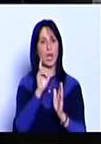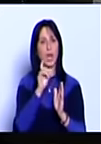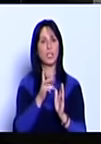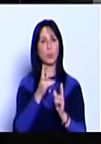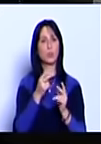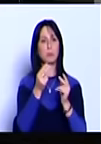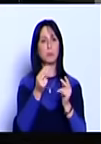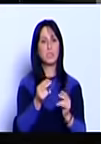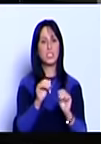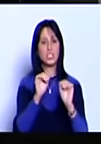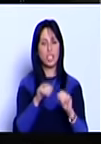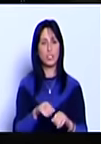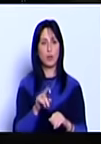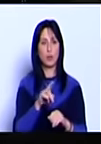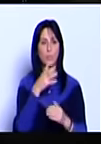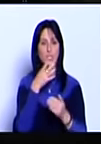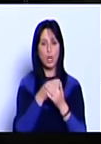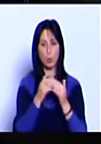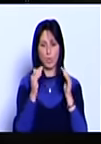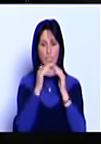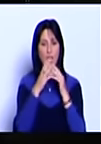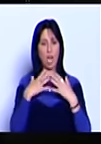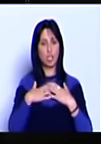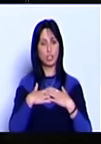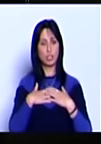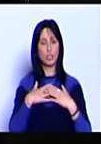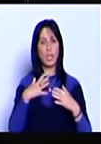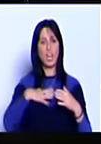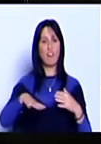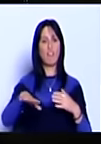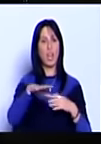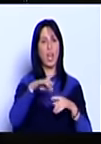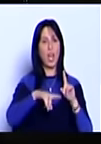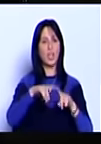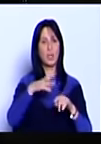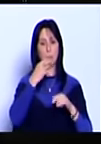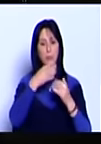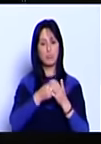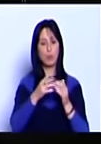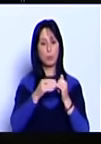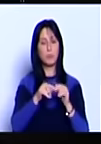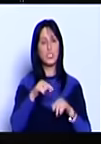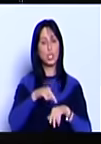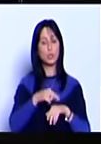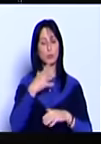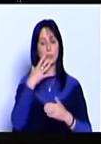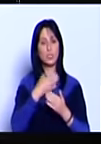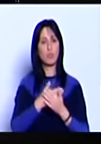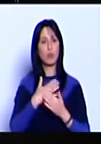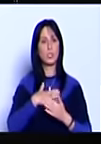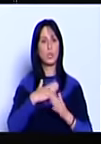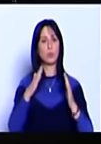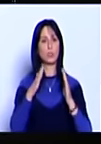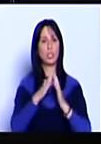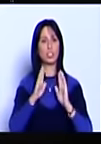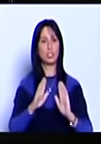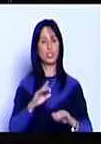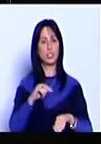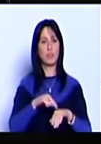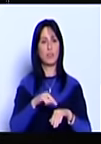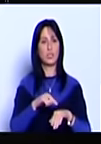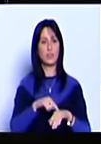მიცა ისეთ იმის საშუალება, რომ ის საკუთარ სახლში, საკუთარ ქვეყანაში, საკუთარ მიწაზე გძნობდეს როგორც საკუთარ სახლში თავს